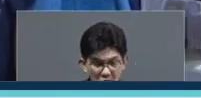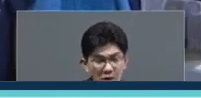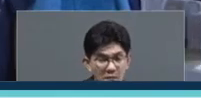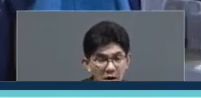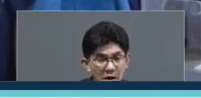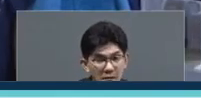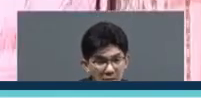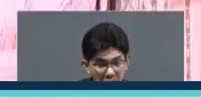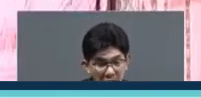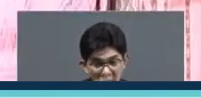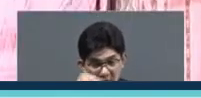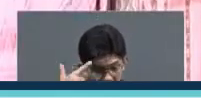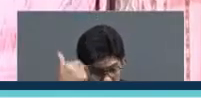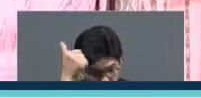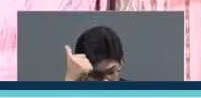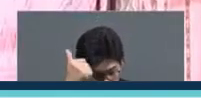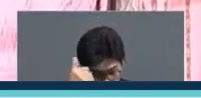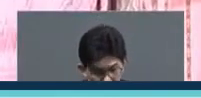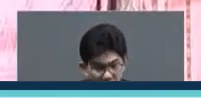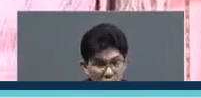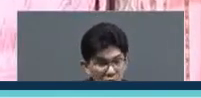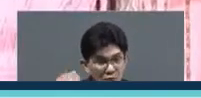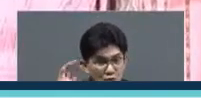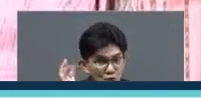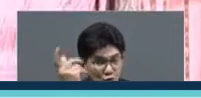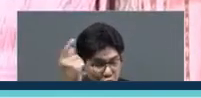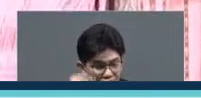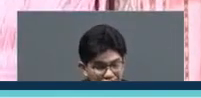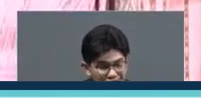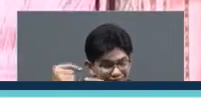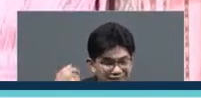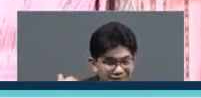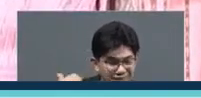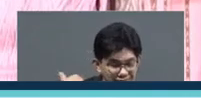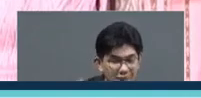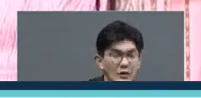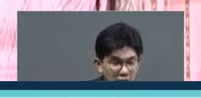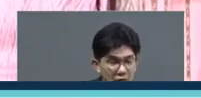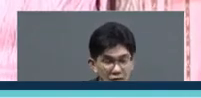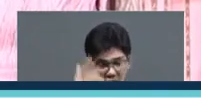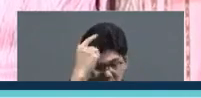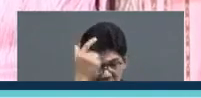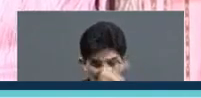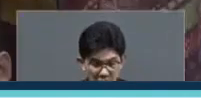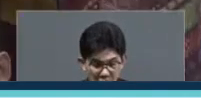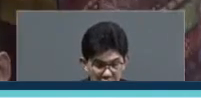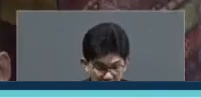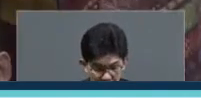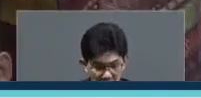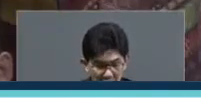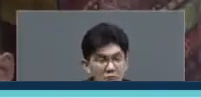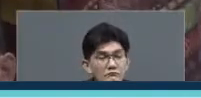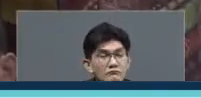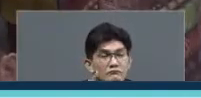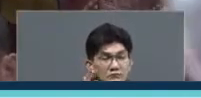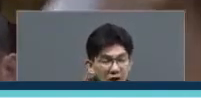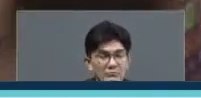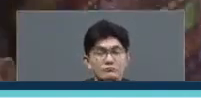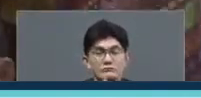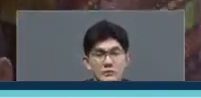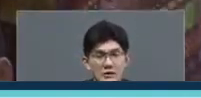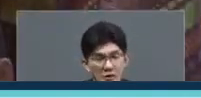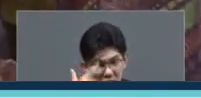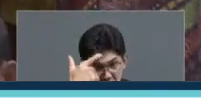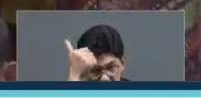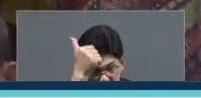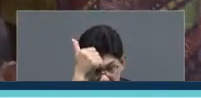นชอบสวมใส่ผ้าไทยจากเอกลักษณ์และความงดงามของแต่ละท้องถิ่นซึ่งปัจจุบันมีการพัฒนารูปแบบหลากหลายเพื่อให้เ